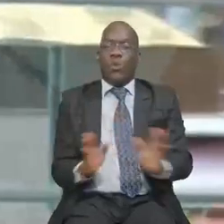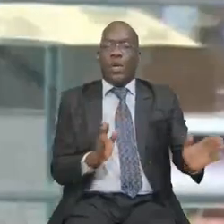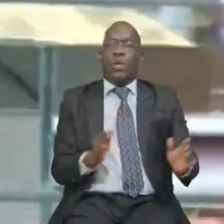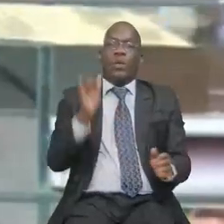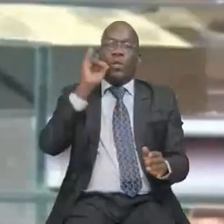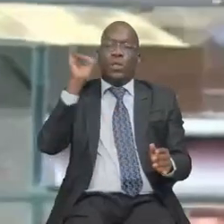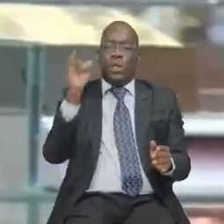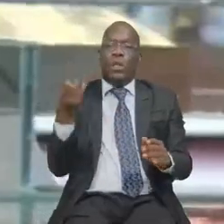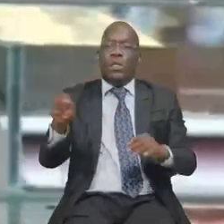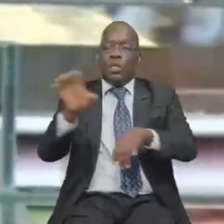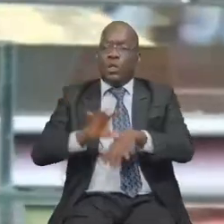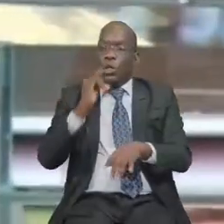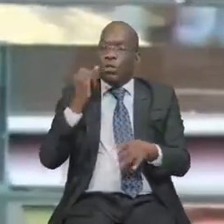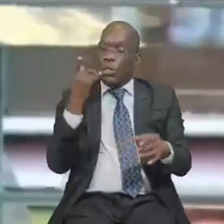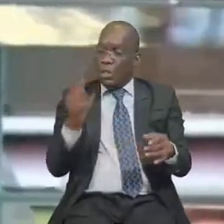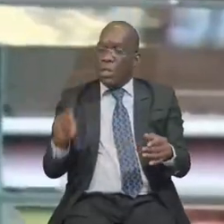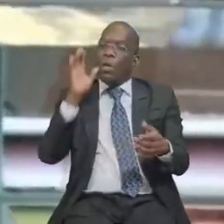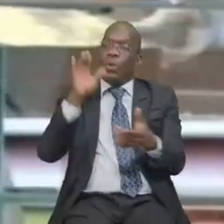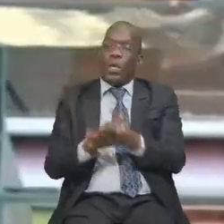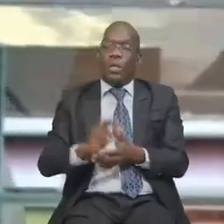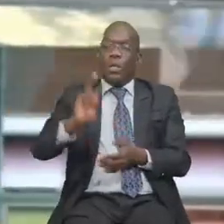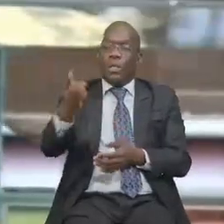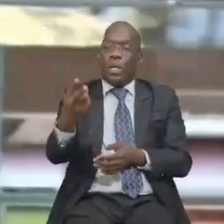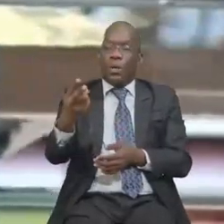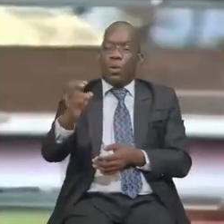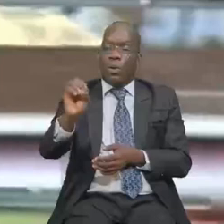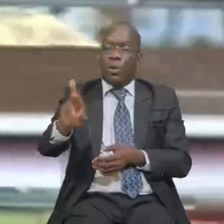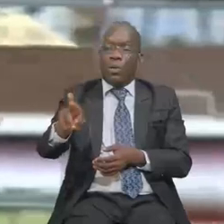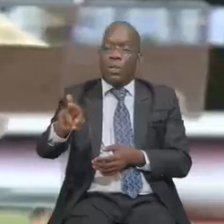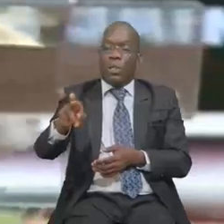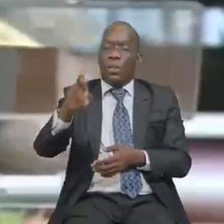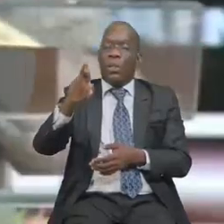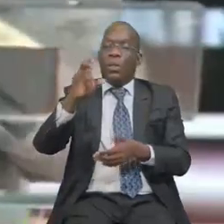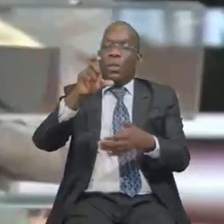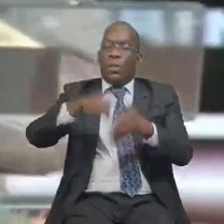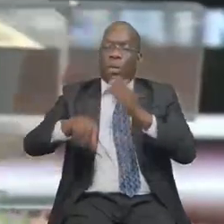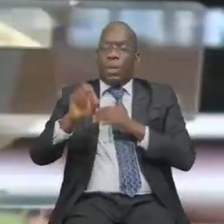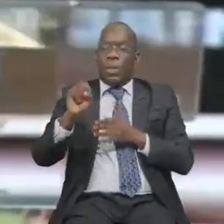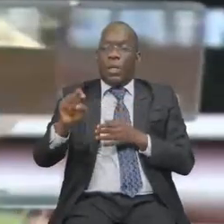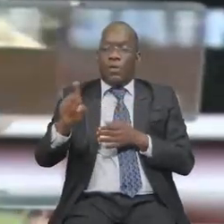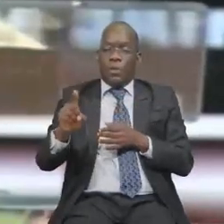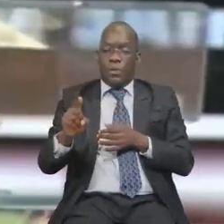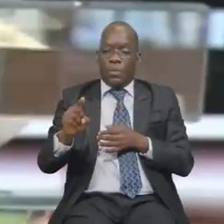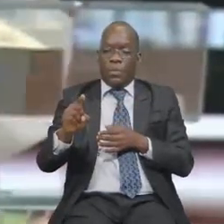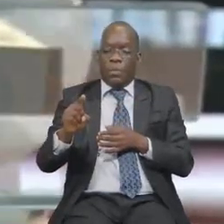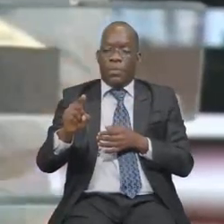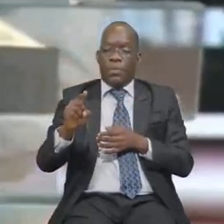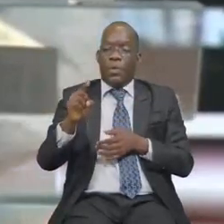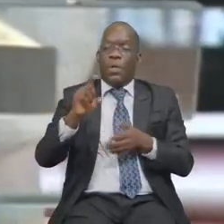Voyons 2 Corinthiens chapitre 11. En 2 Corinthiens chapitre 11, verset